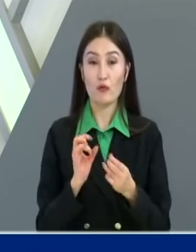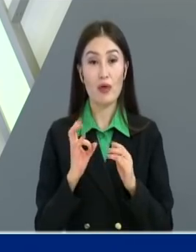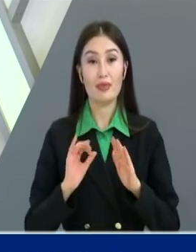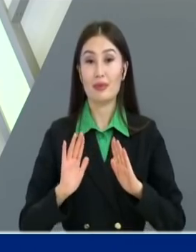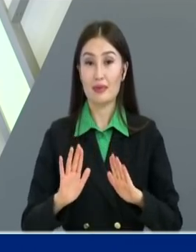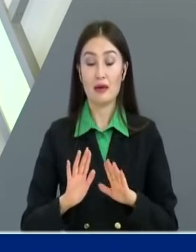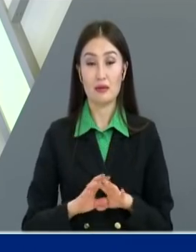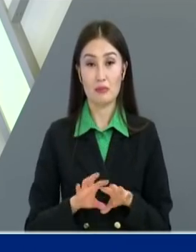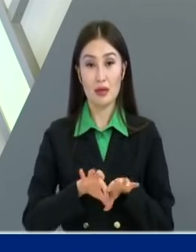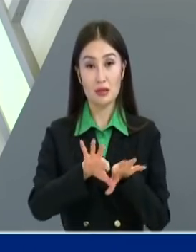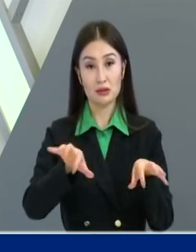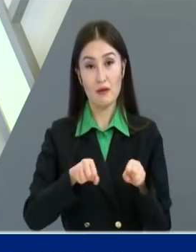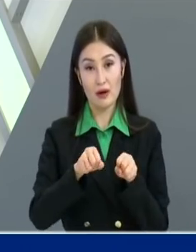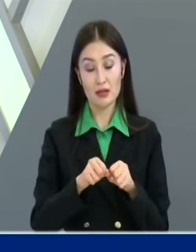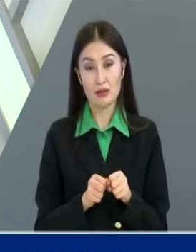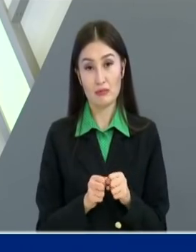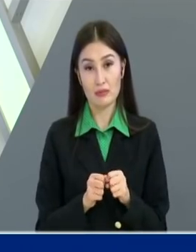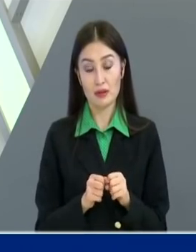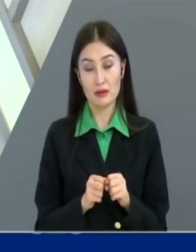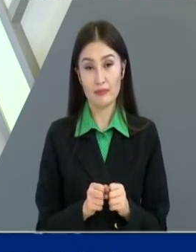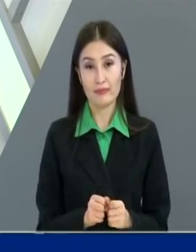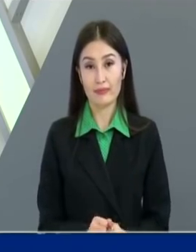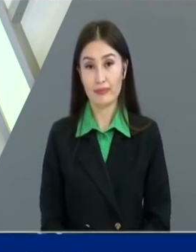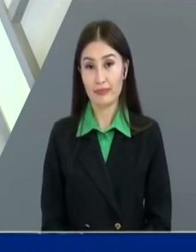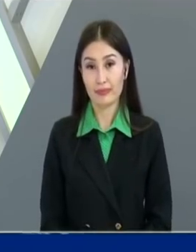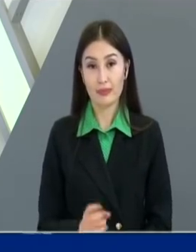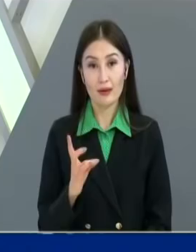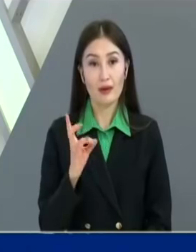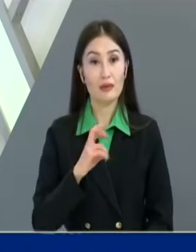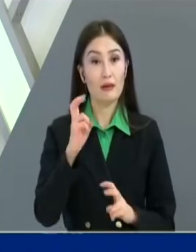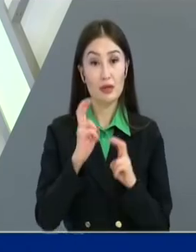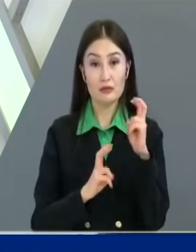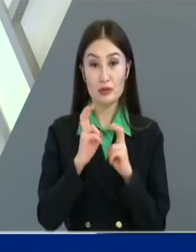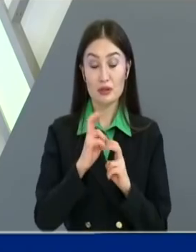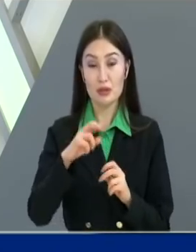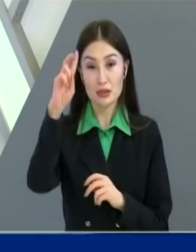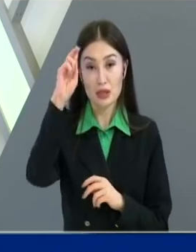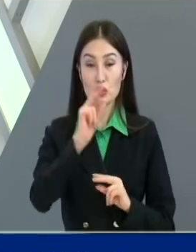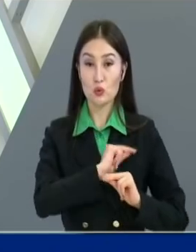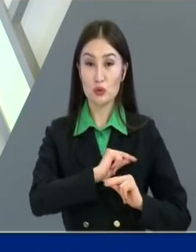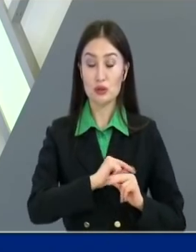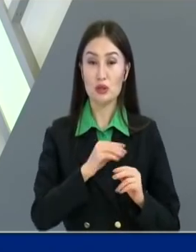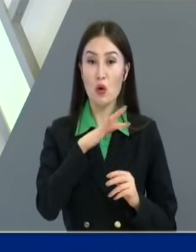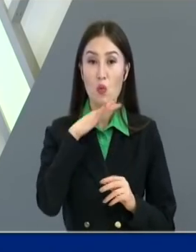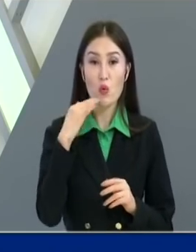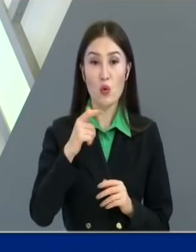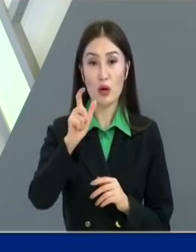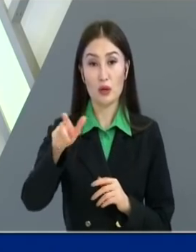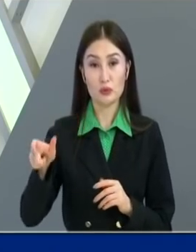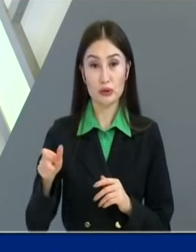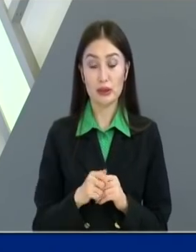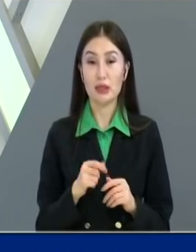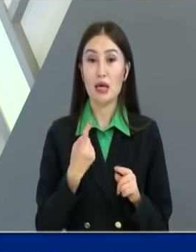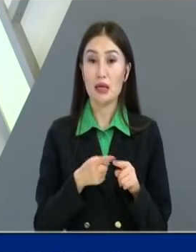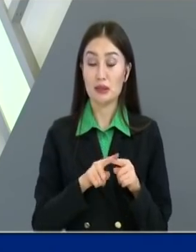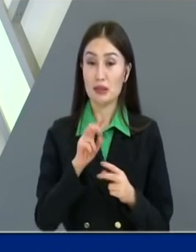такими радикальными, ультимативными методами. На производственных предприятиях страны трудятся десятки тысяч человек. Кроме этого,